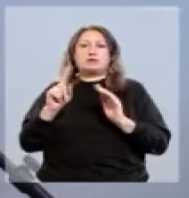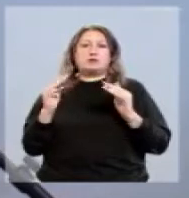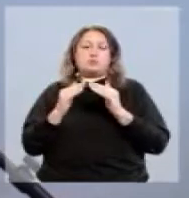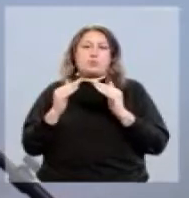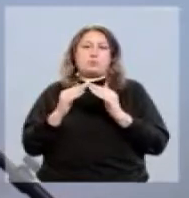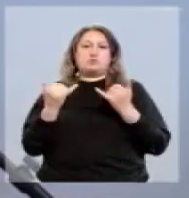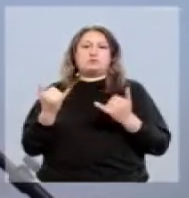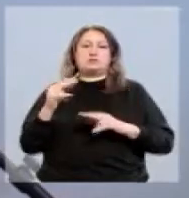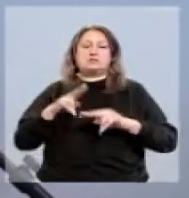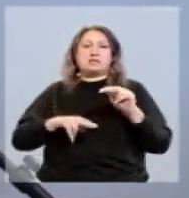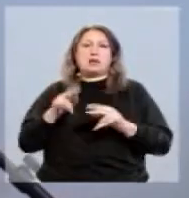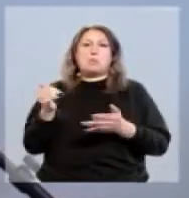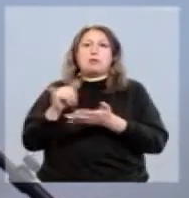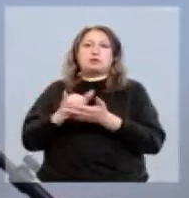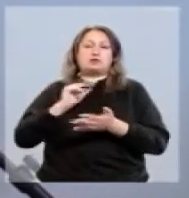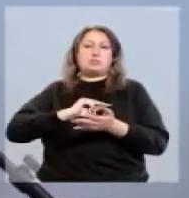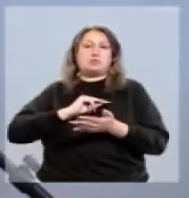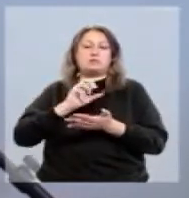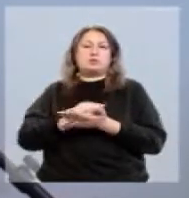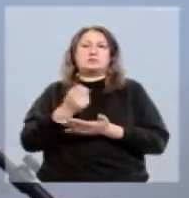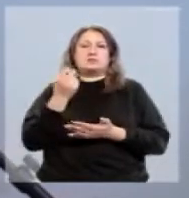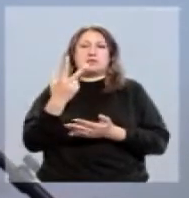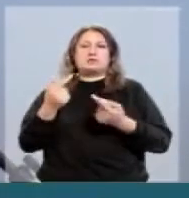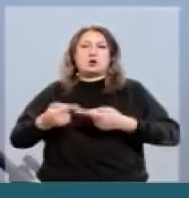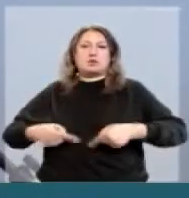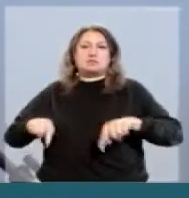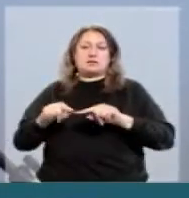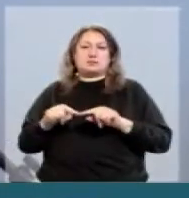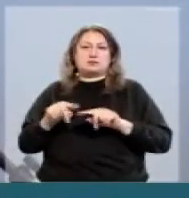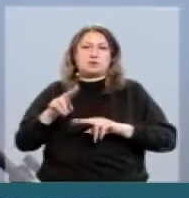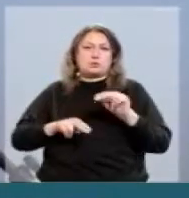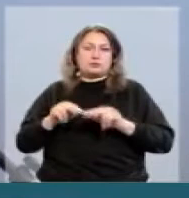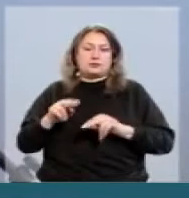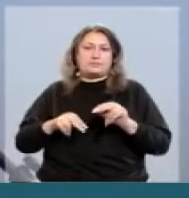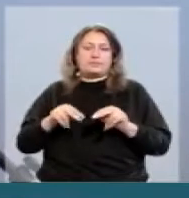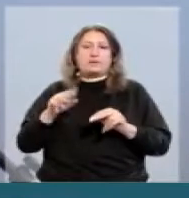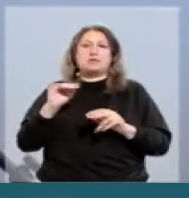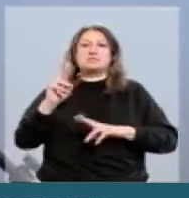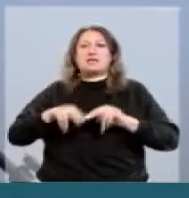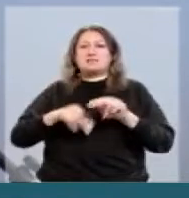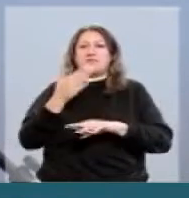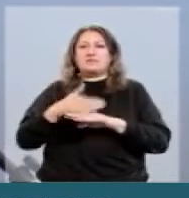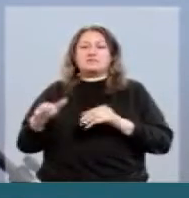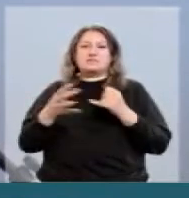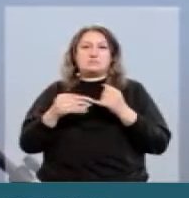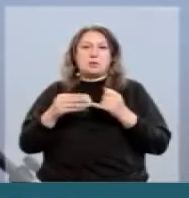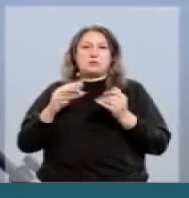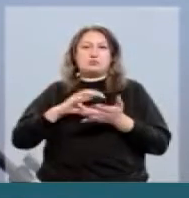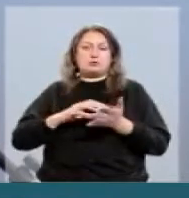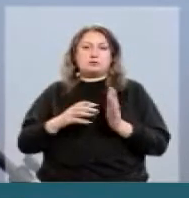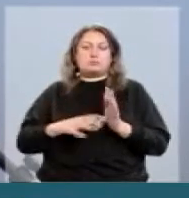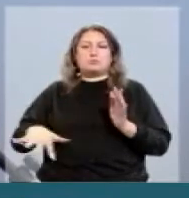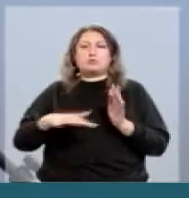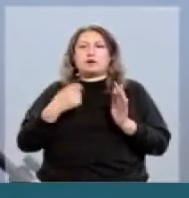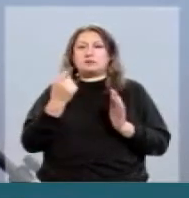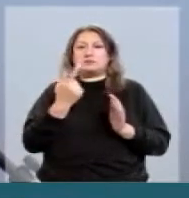құрылыс монтаждау жұмыстарымен 13 мердігерлік ұйым айналысып жатыр. Құрылысқа 12 гектар жер учаскесі бөлінген. Су, газ, электр энергиясы